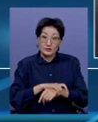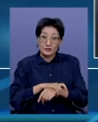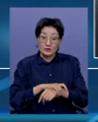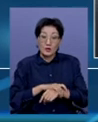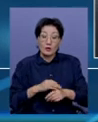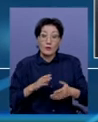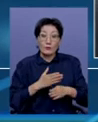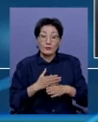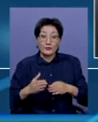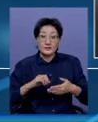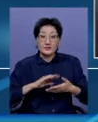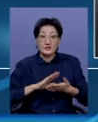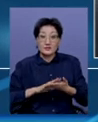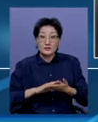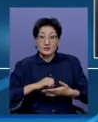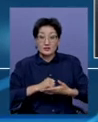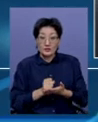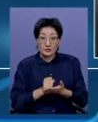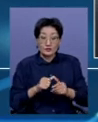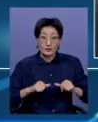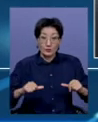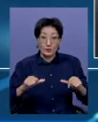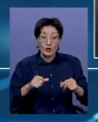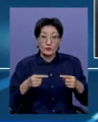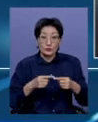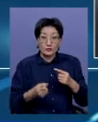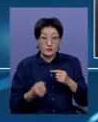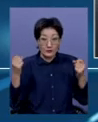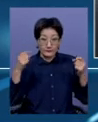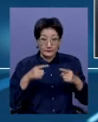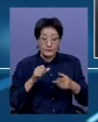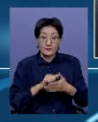заключения комиссии, будет точно выяснена причина, от чего это произошло.